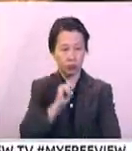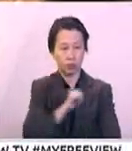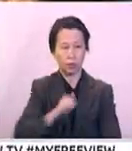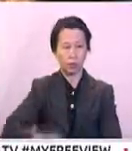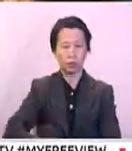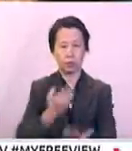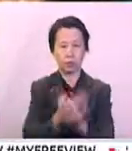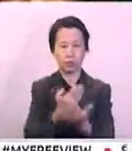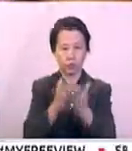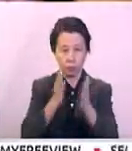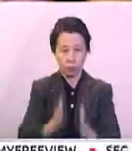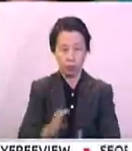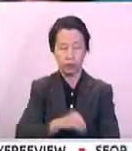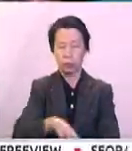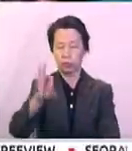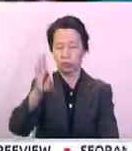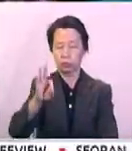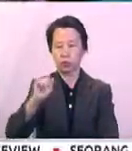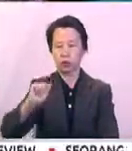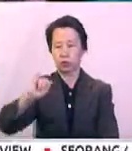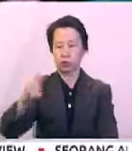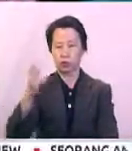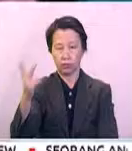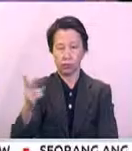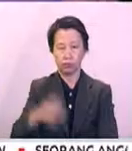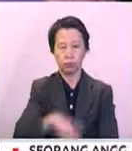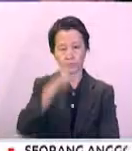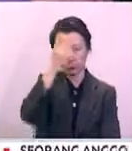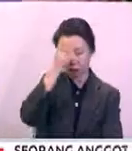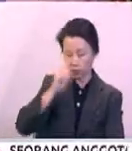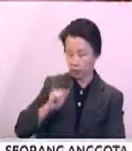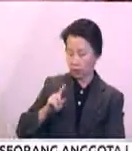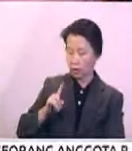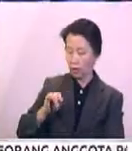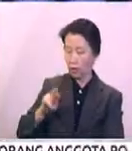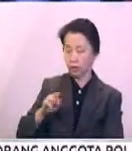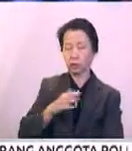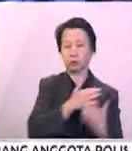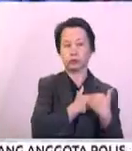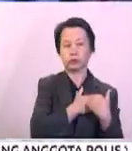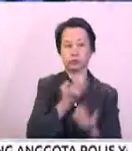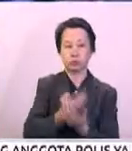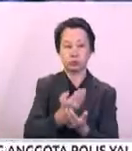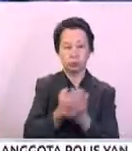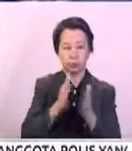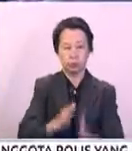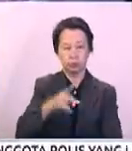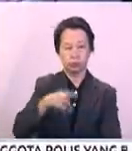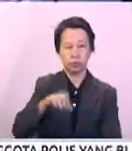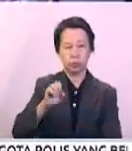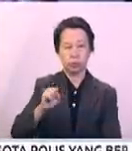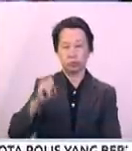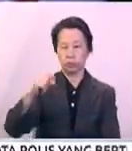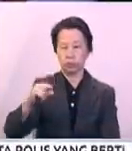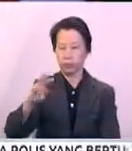bendahari serta seilan ahli jawatankuasa dat Adi Wijaya turut menjan jawatan bendahari PSS